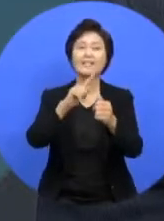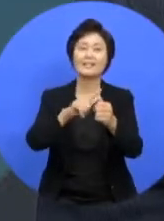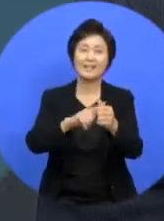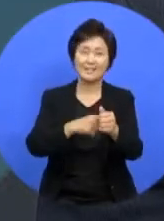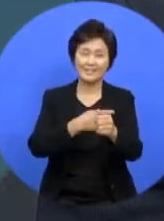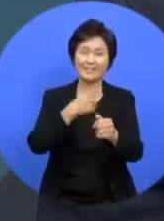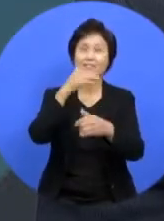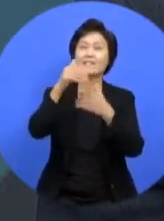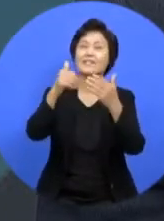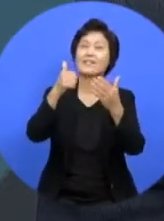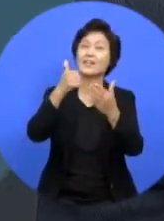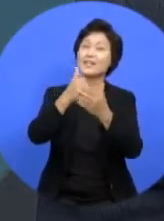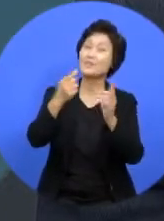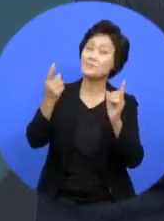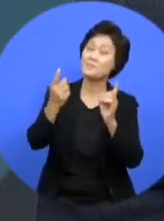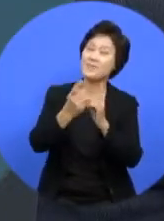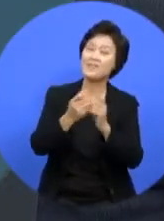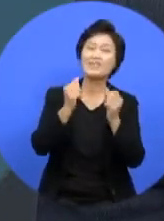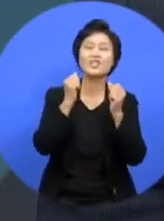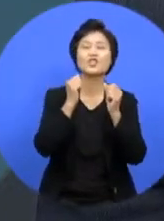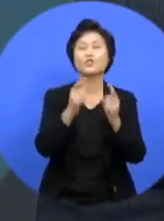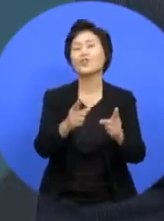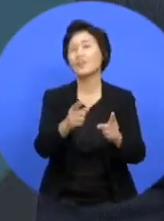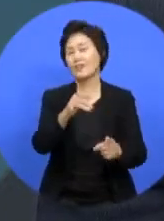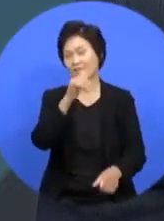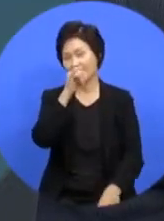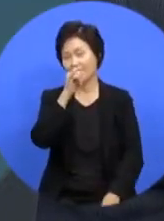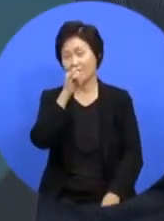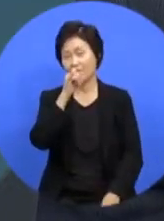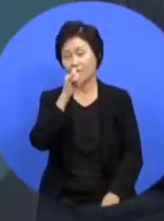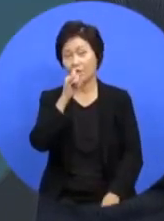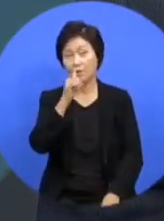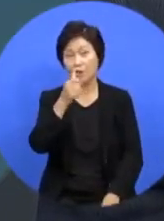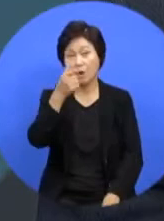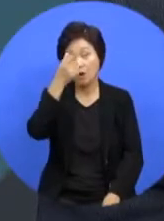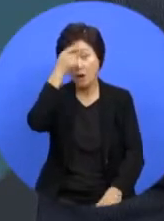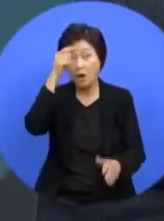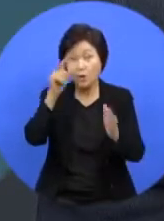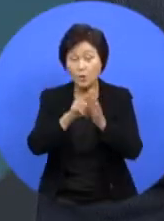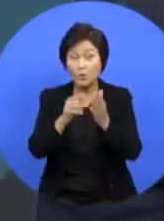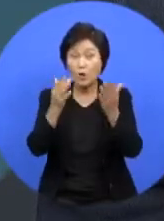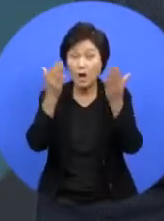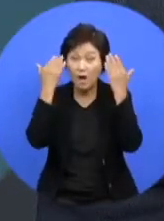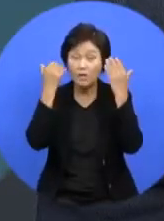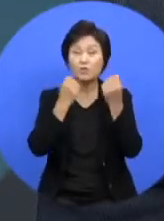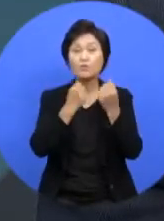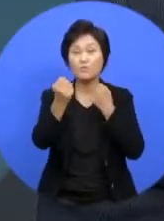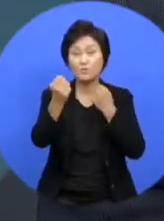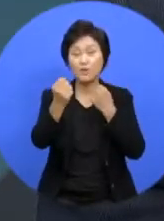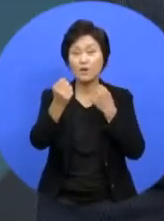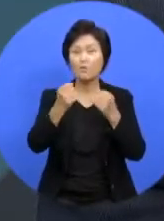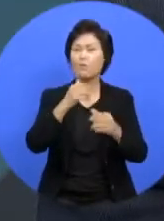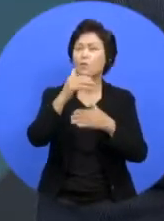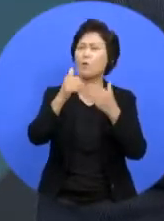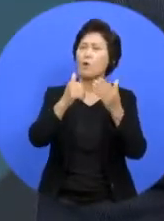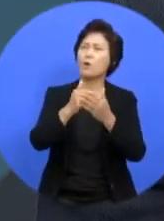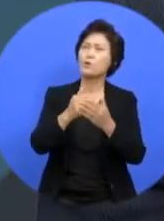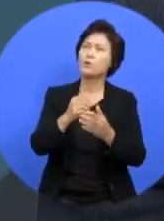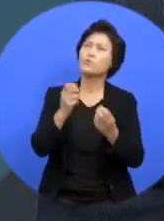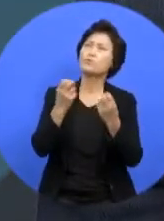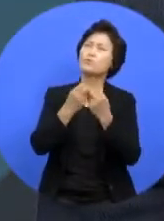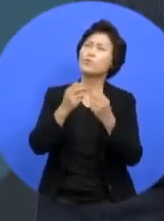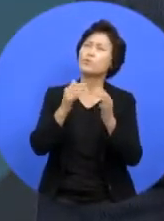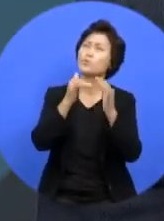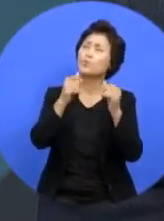기회가 많이 있는 것 같은데 사실 기독교임에도 불구하고 하나님은 어떤 분이셔? 라고 하면 그냥 한